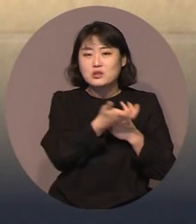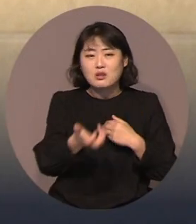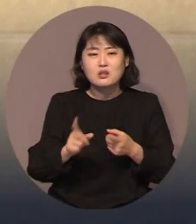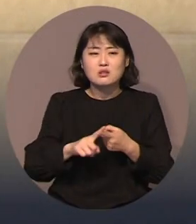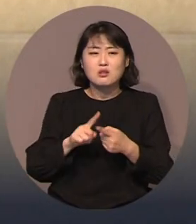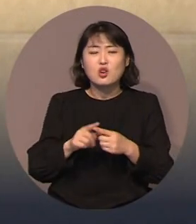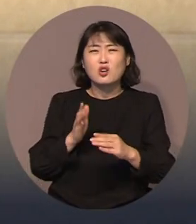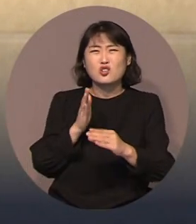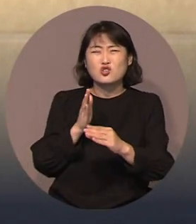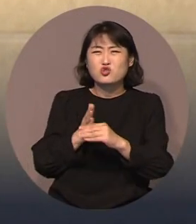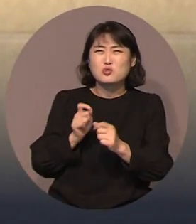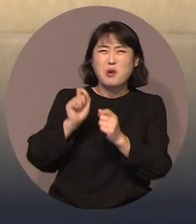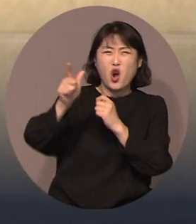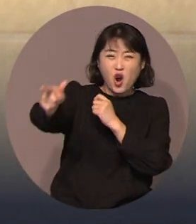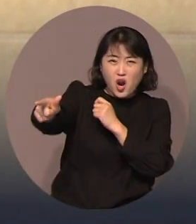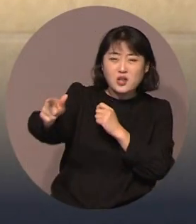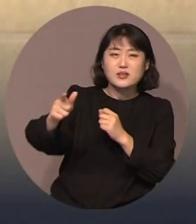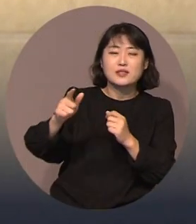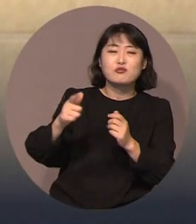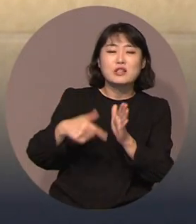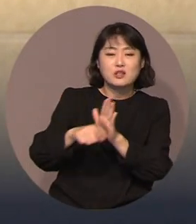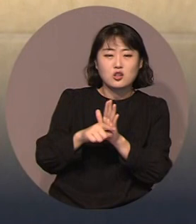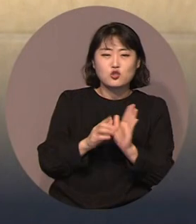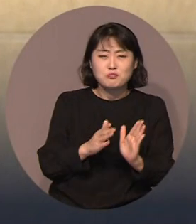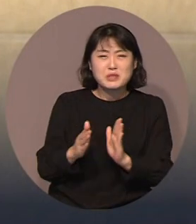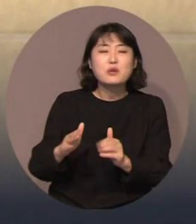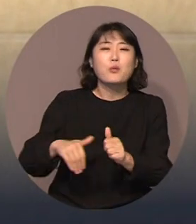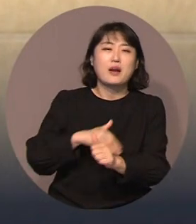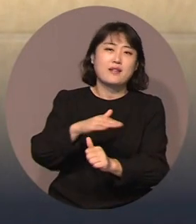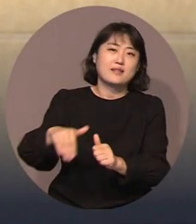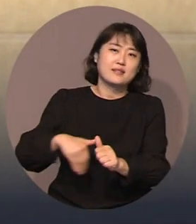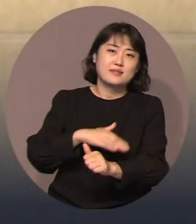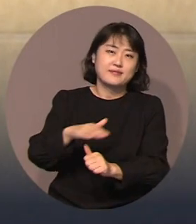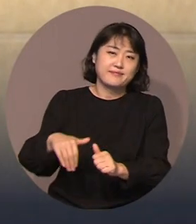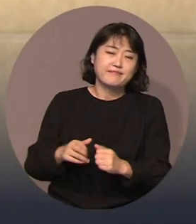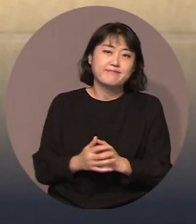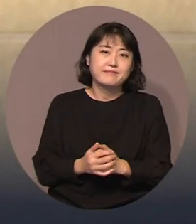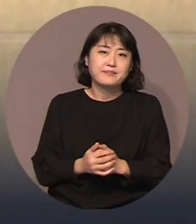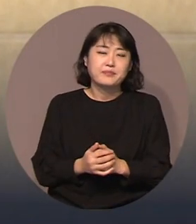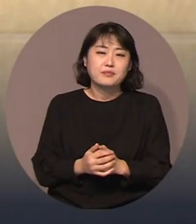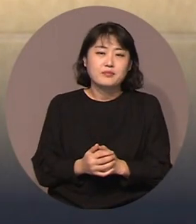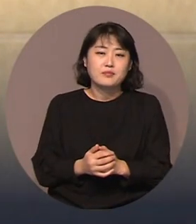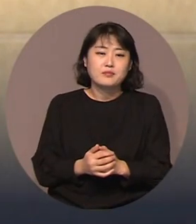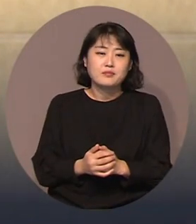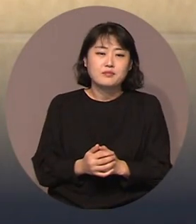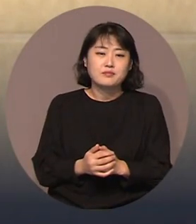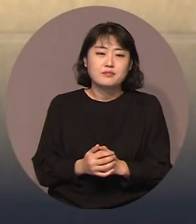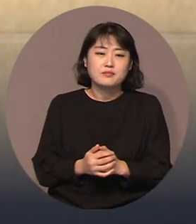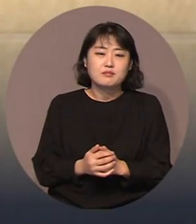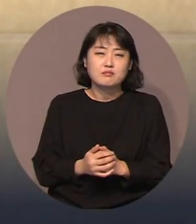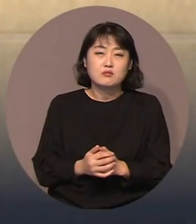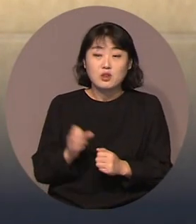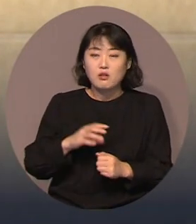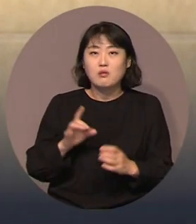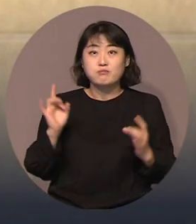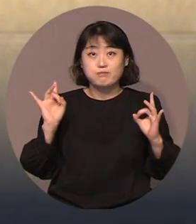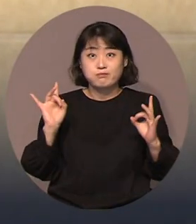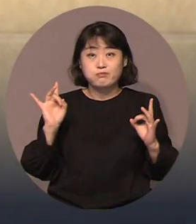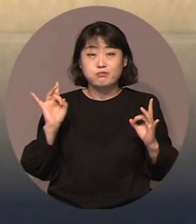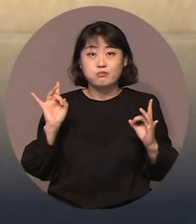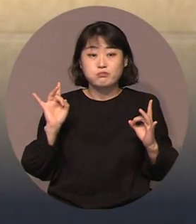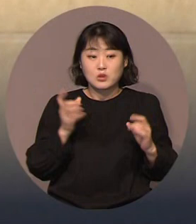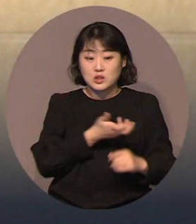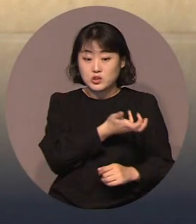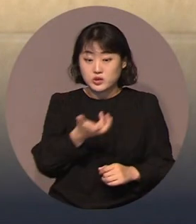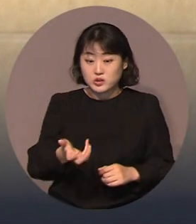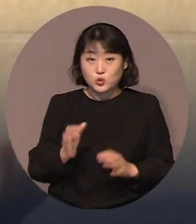지금 갈 수밖에 없는 그런 지금 환경이기 때문에 그 대신 또 가만히